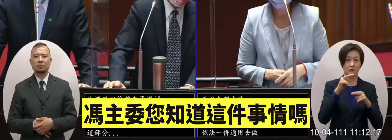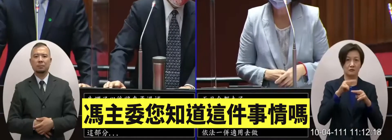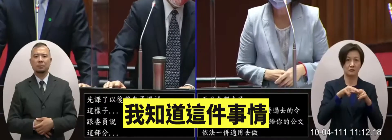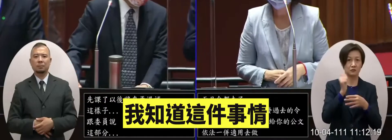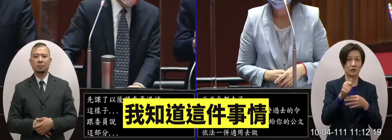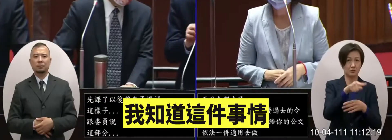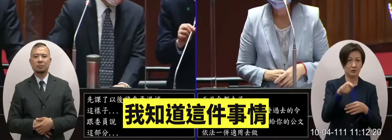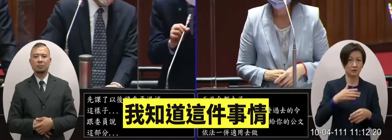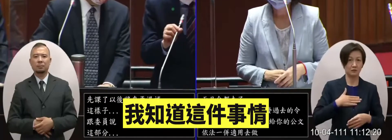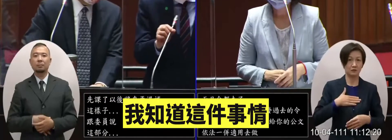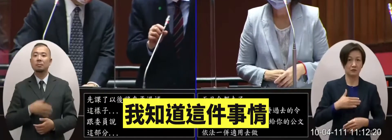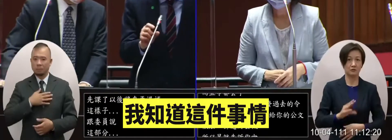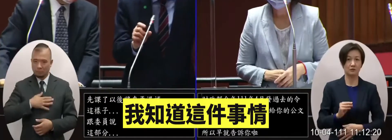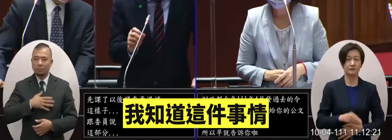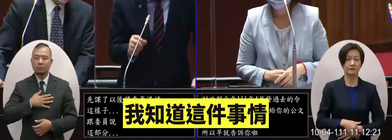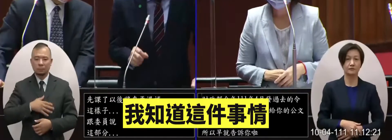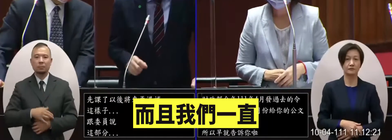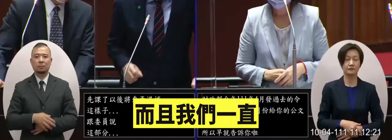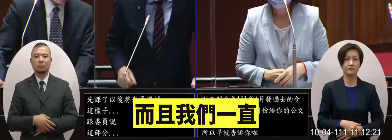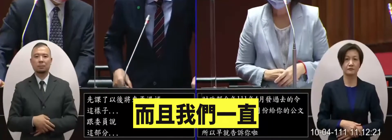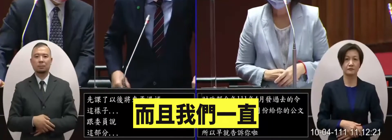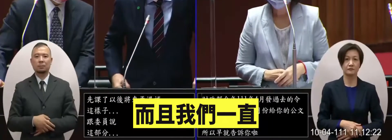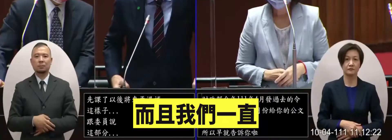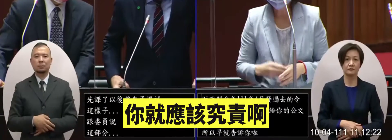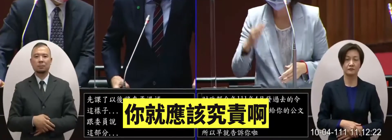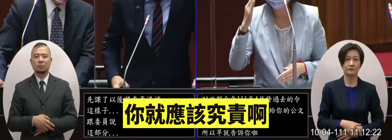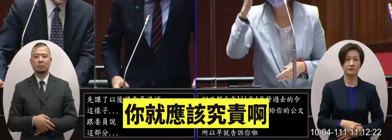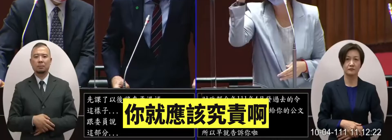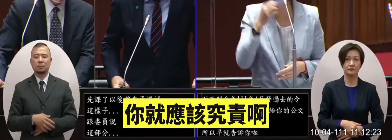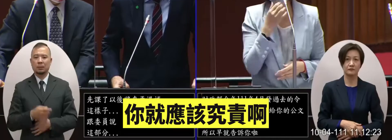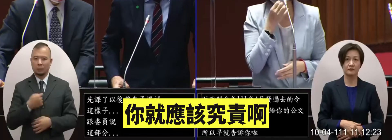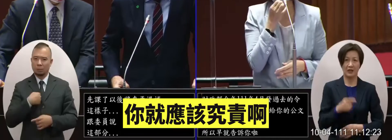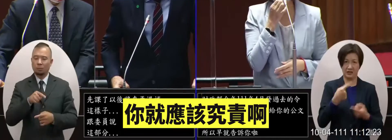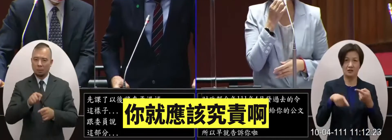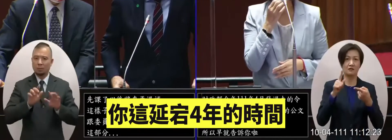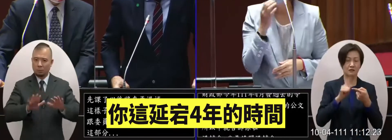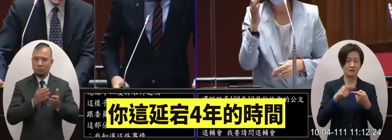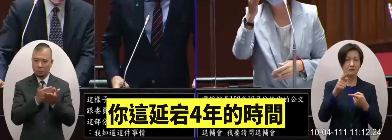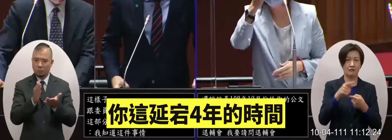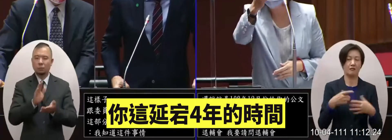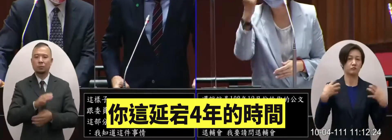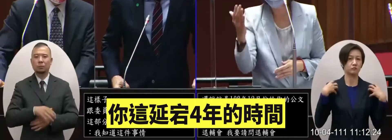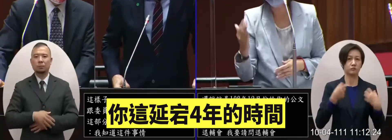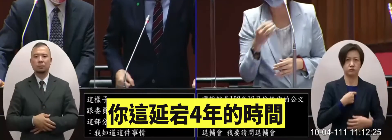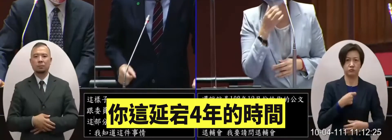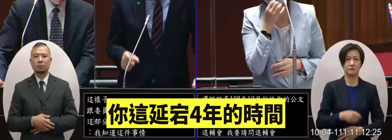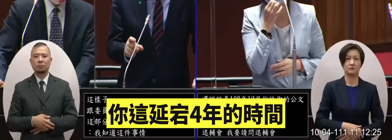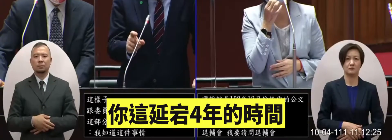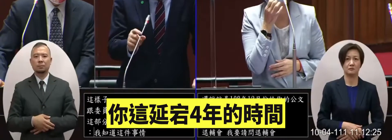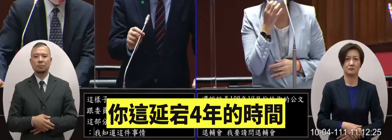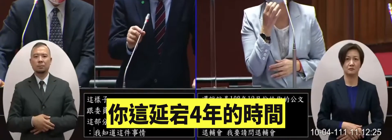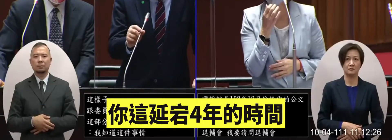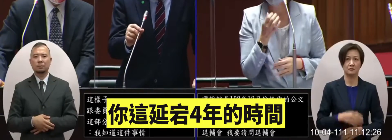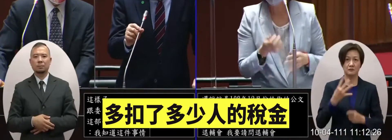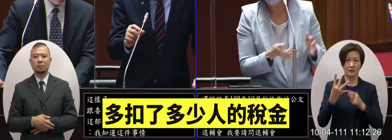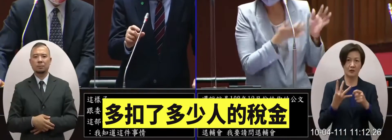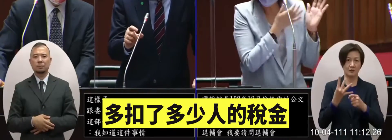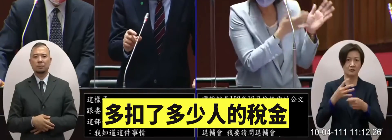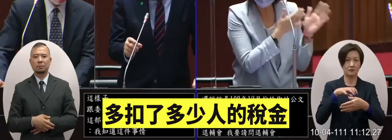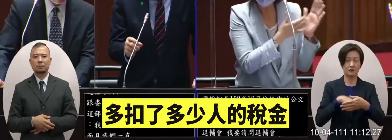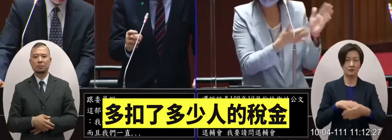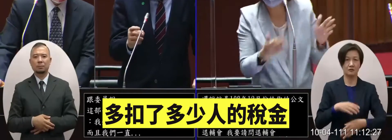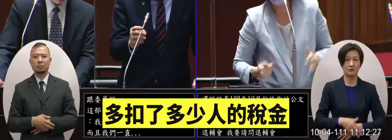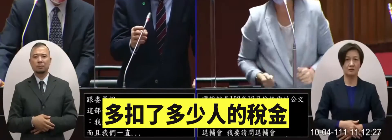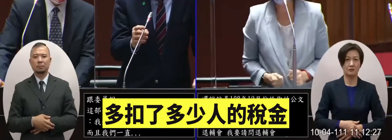事情吗？ 我知道这件事情，而且我们一直 那你就应该就责啊！你这延宕这个四年的时间，